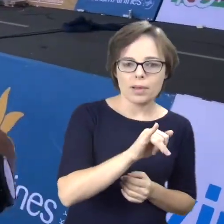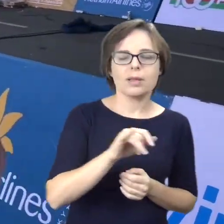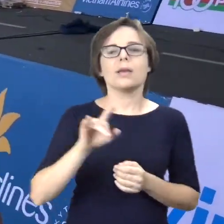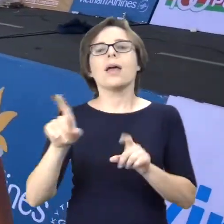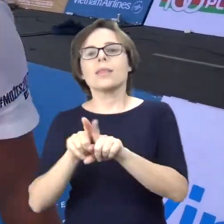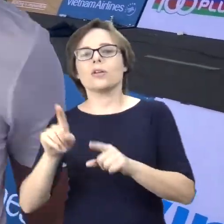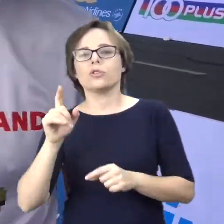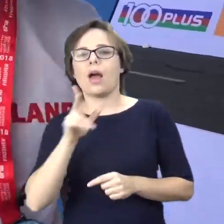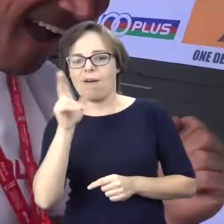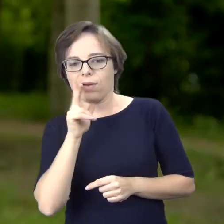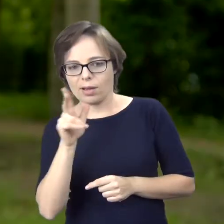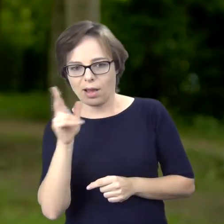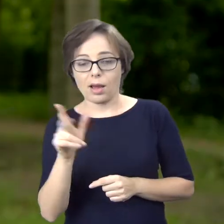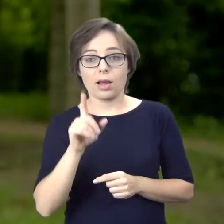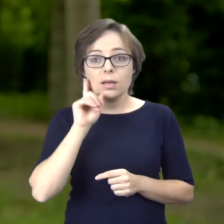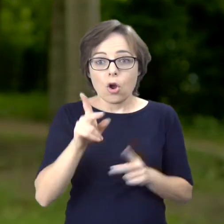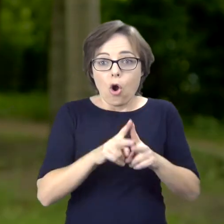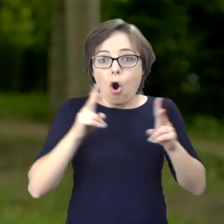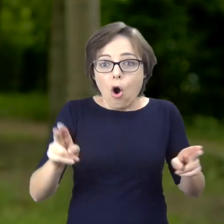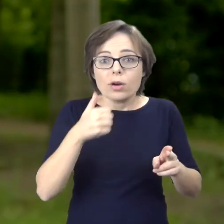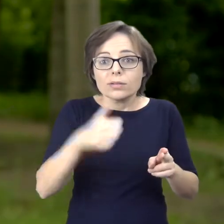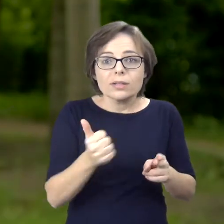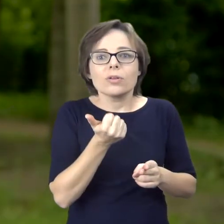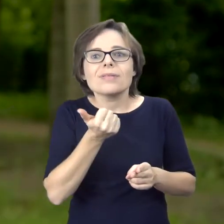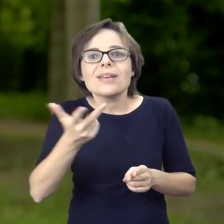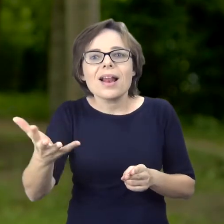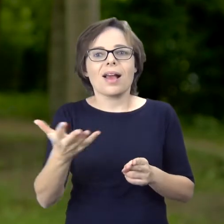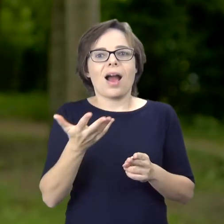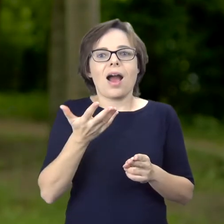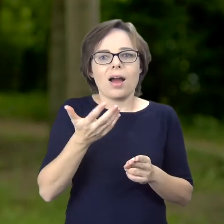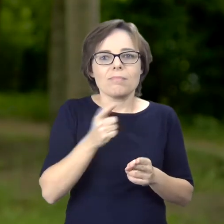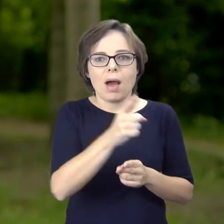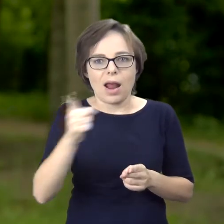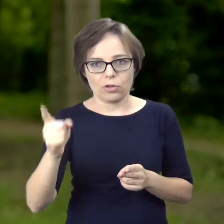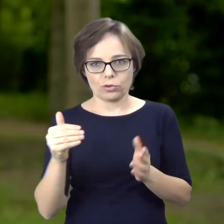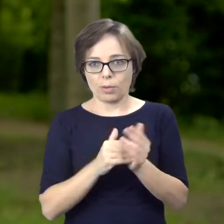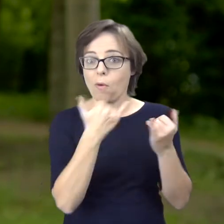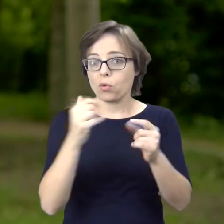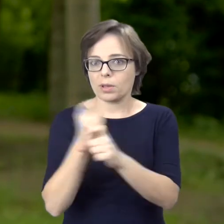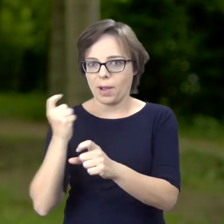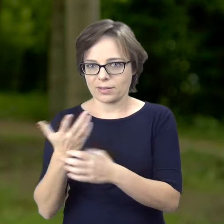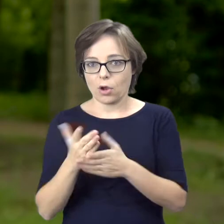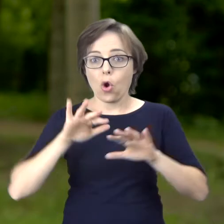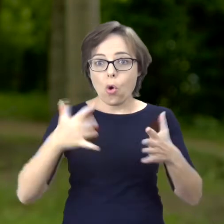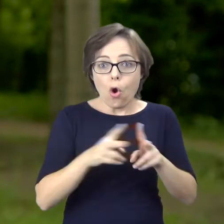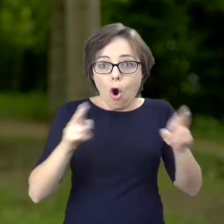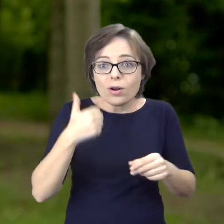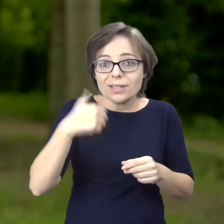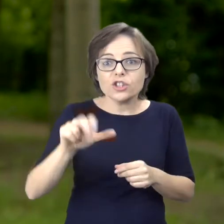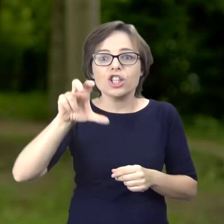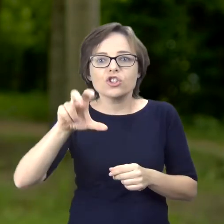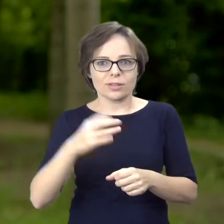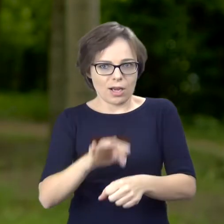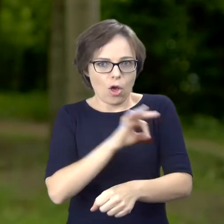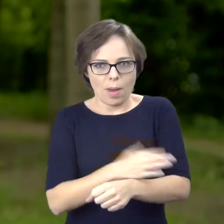Więc mega hardcore, w ogóle nie byłem do tego przygotowany, no bo 300 km w ciągu tygodnia, no to jest dużo. Jeszcze bieganie w upałach, na Karaibach, no i